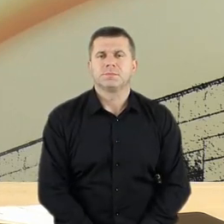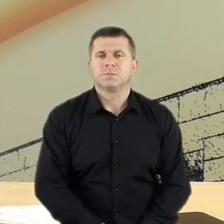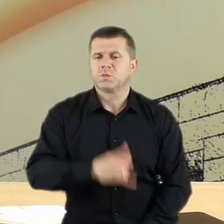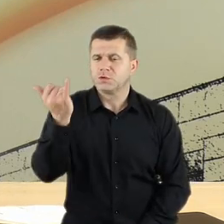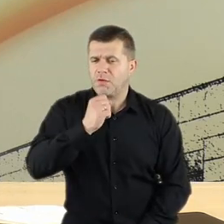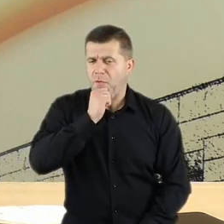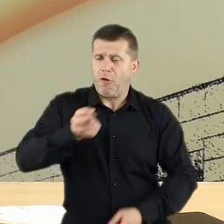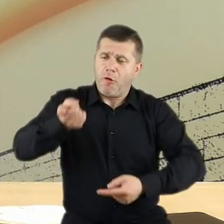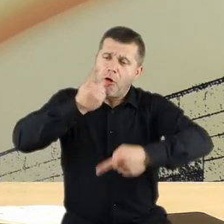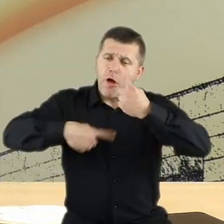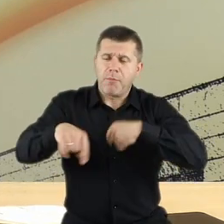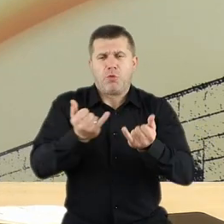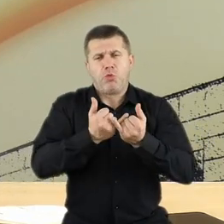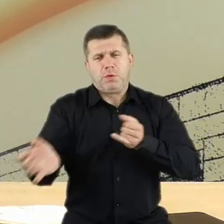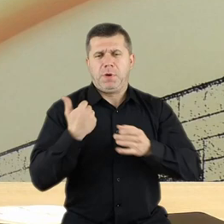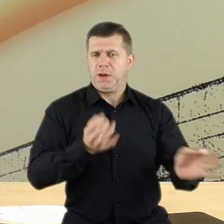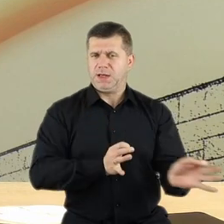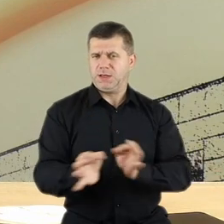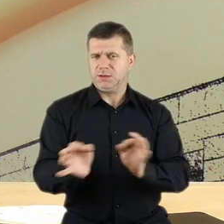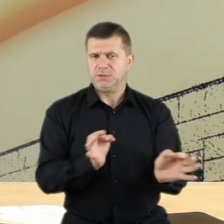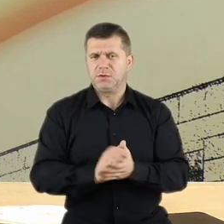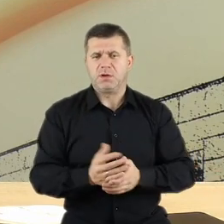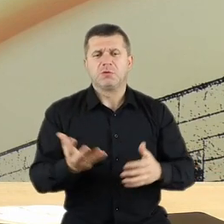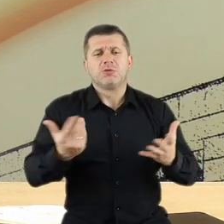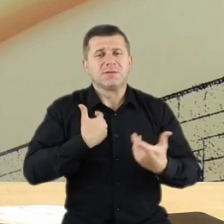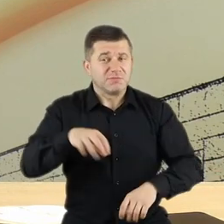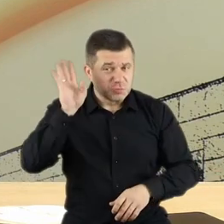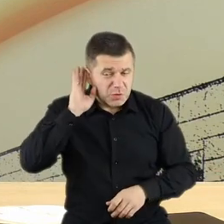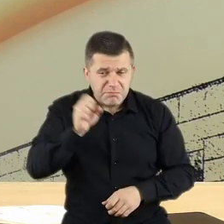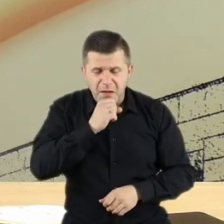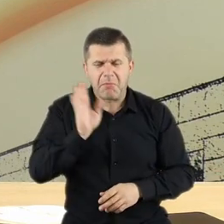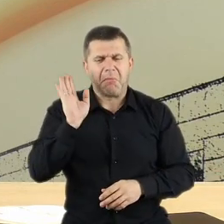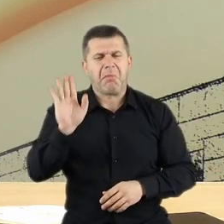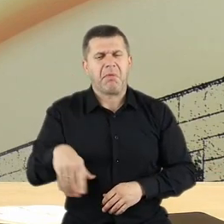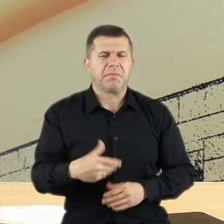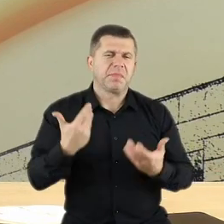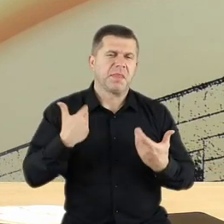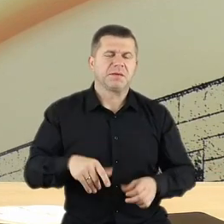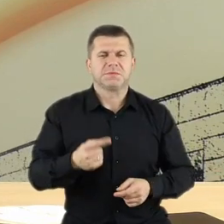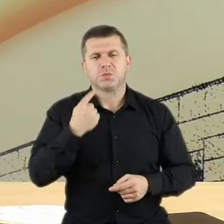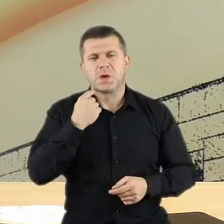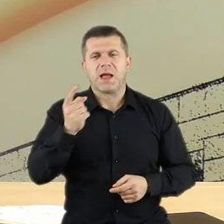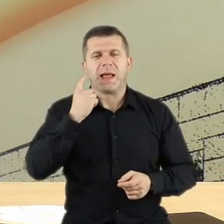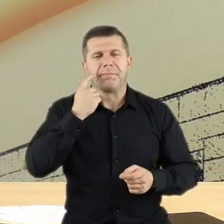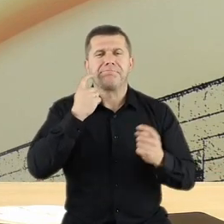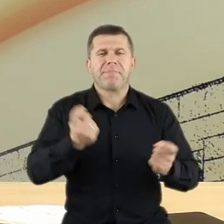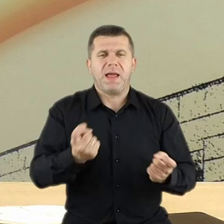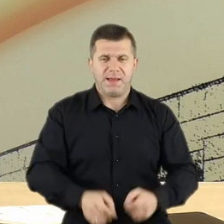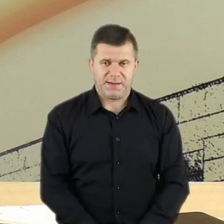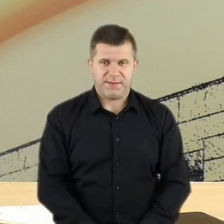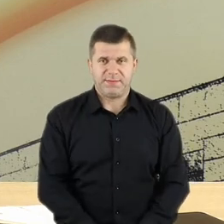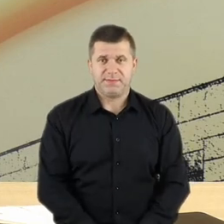zawsze babcia opowiadała różne historie No ale gdzie ja chciałam słuchać babci psem babcia opowiadała chyba że jakieś bajeczki